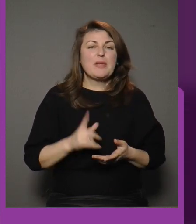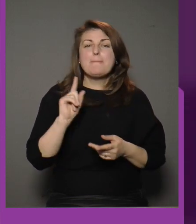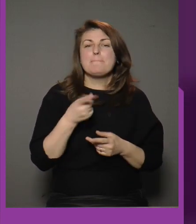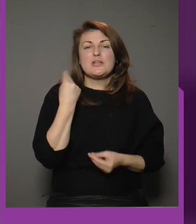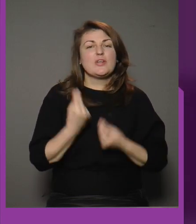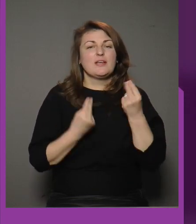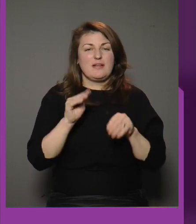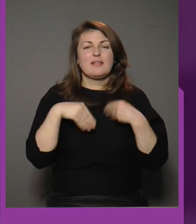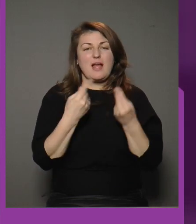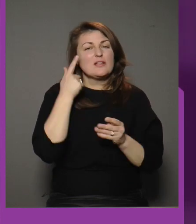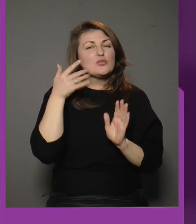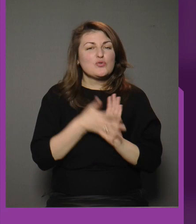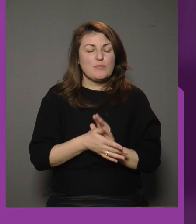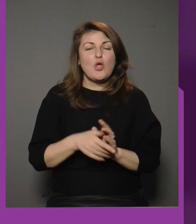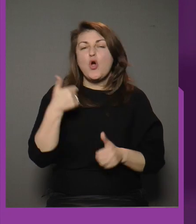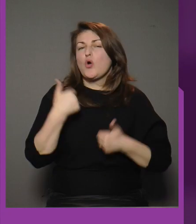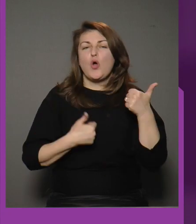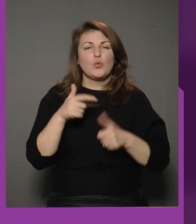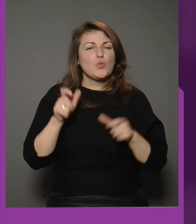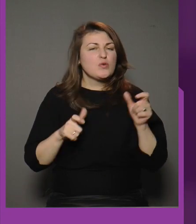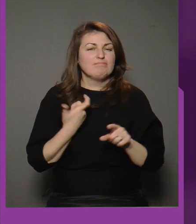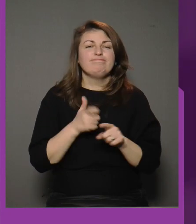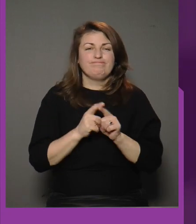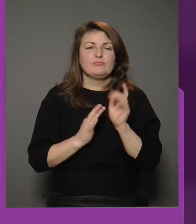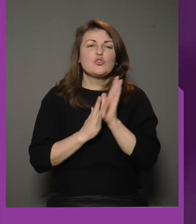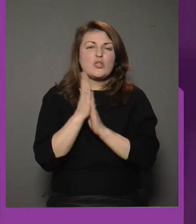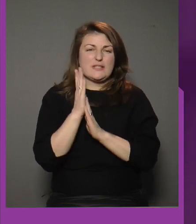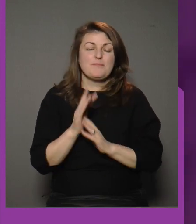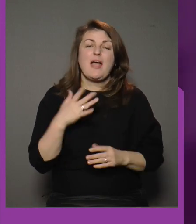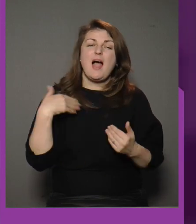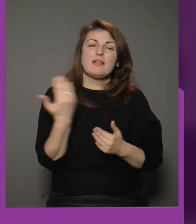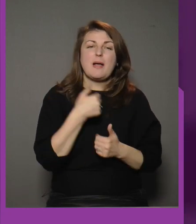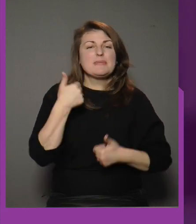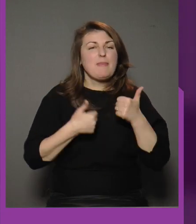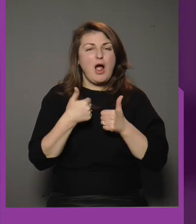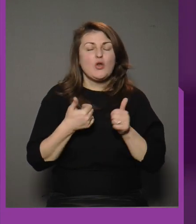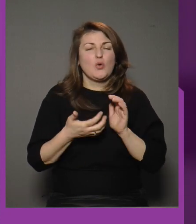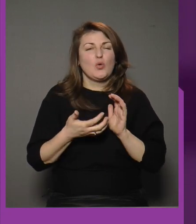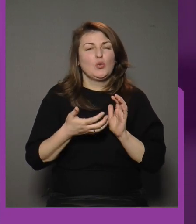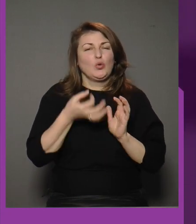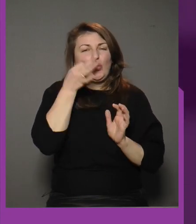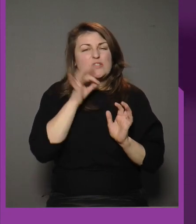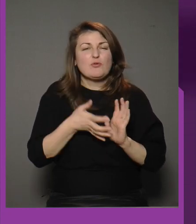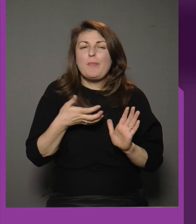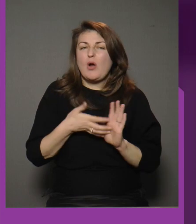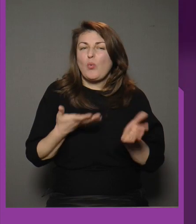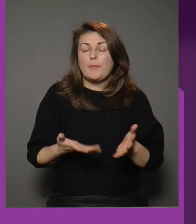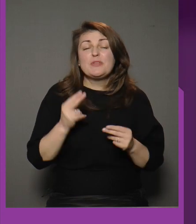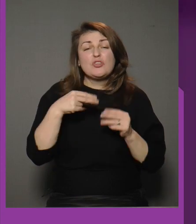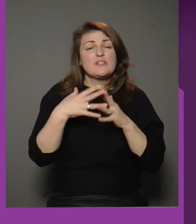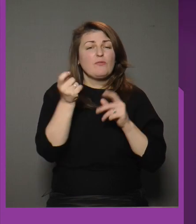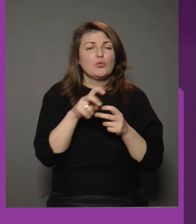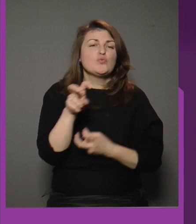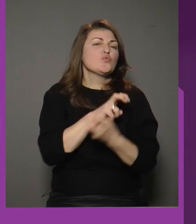ігри дали зрозуміти – конкуренти значно зросли, а нам змагального досвіду бракує. Через війну